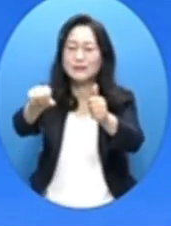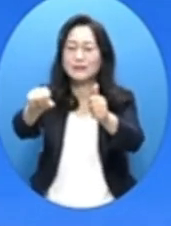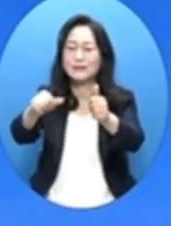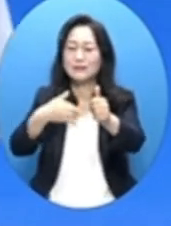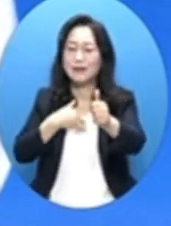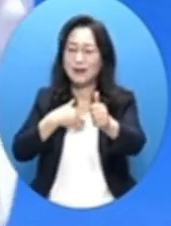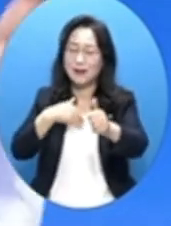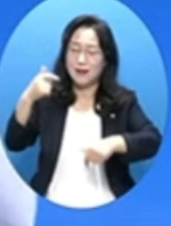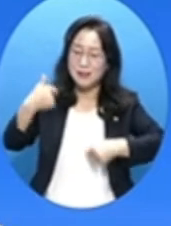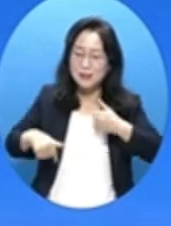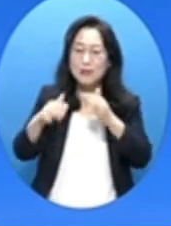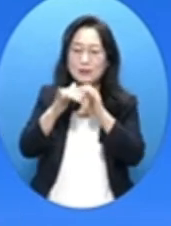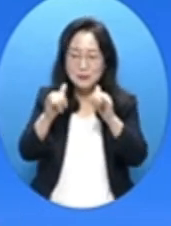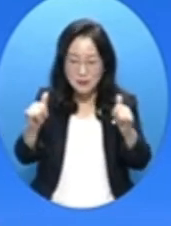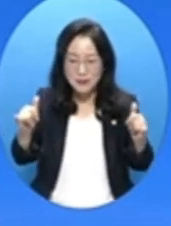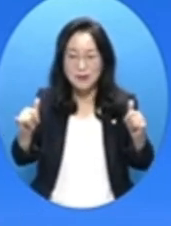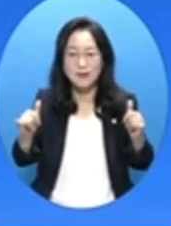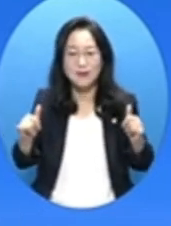내 기뻐하는 자라.